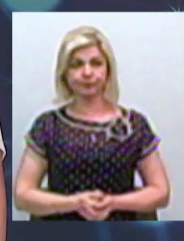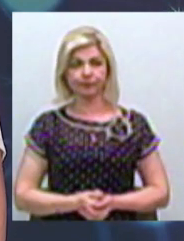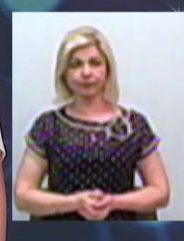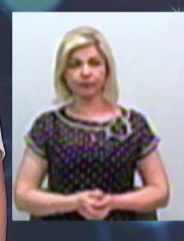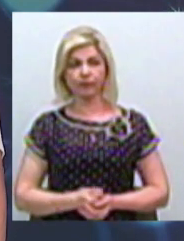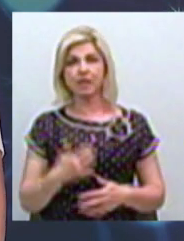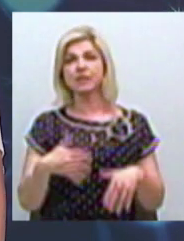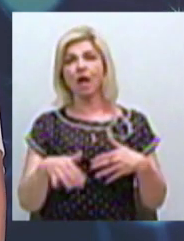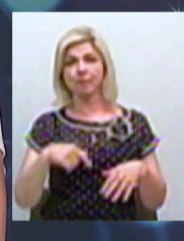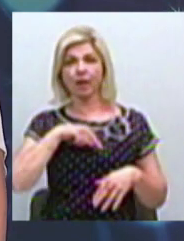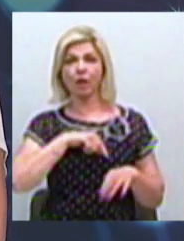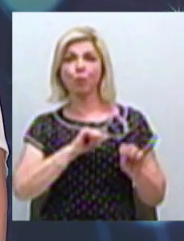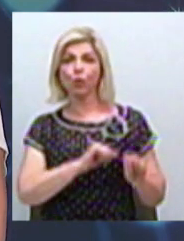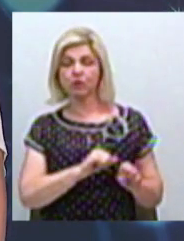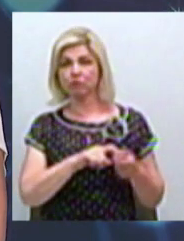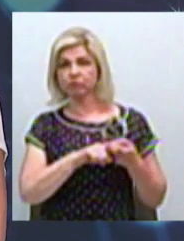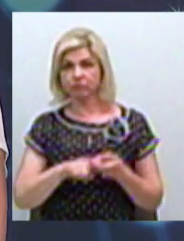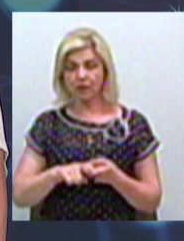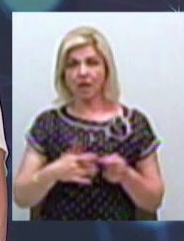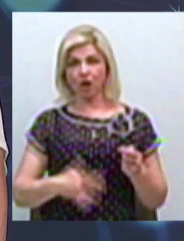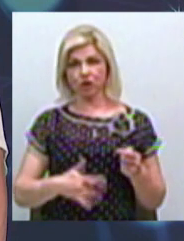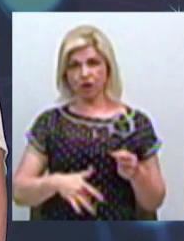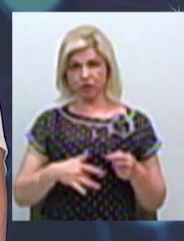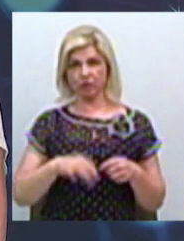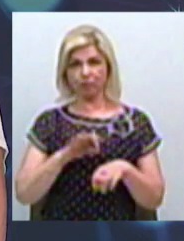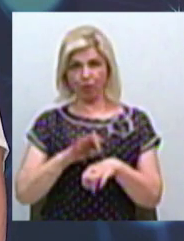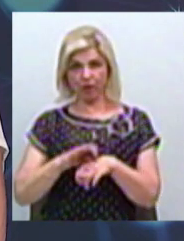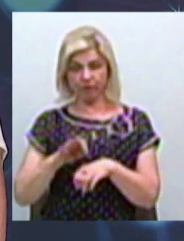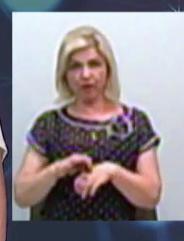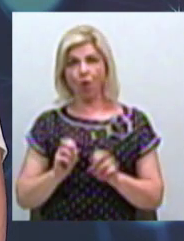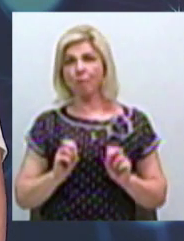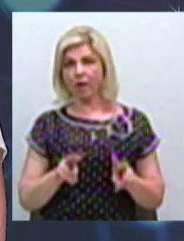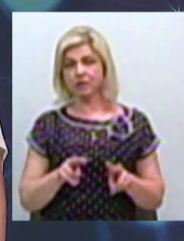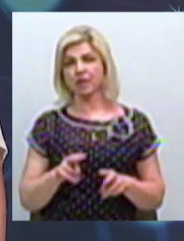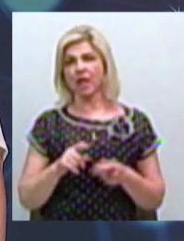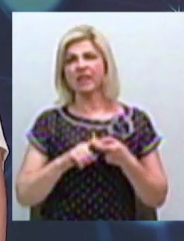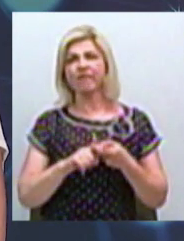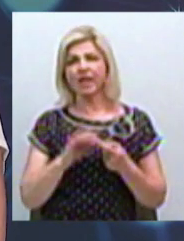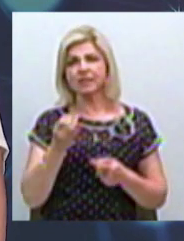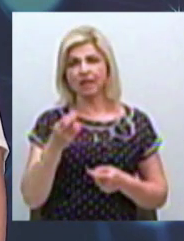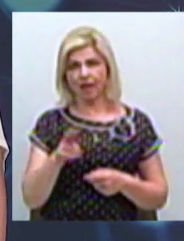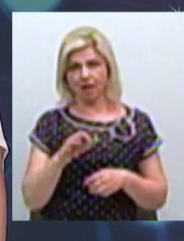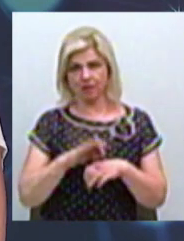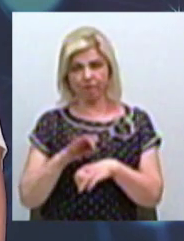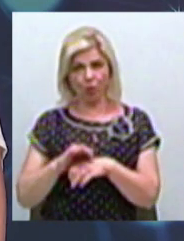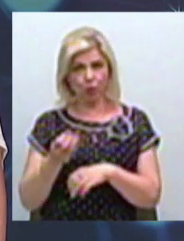Слабкий імунітет приводить до кишкових розладів, небезпечним інфекційним захворюванням,